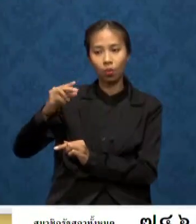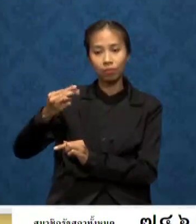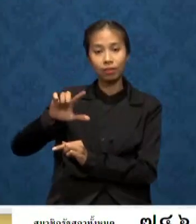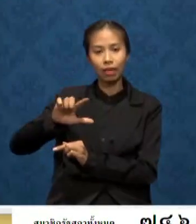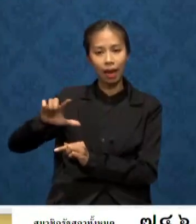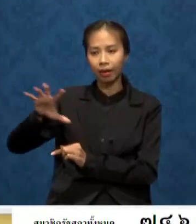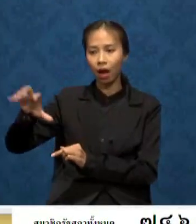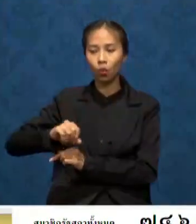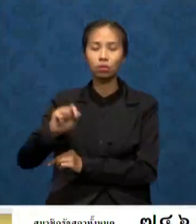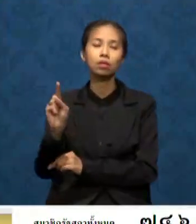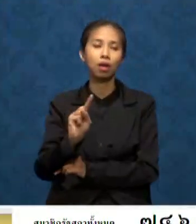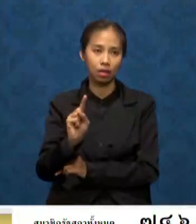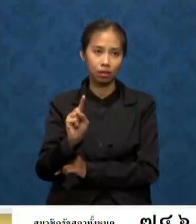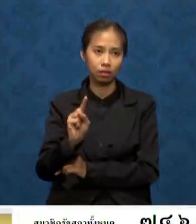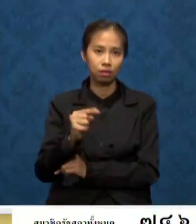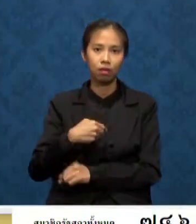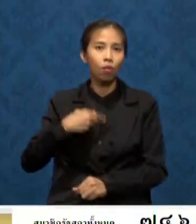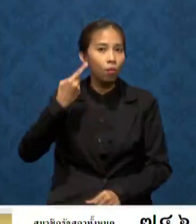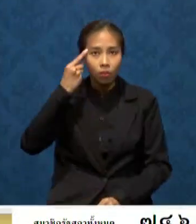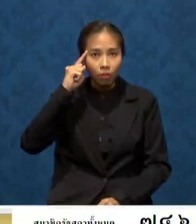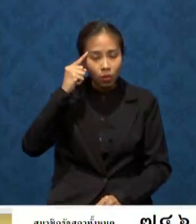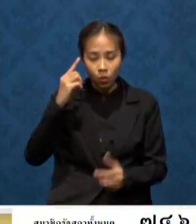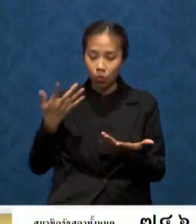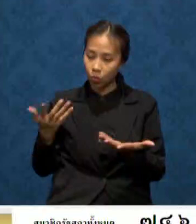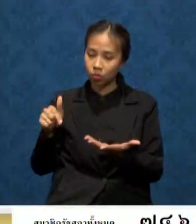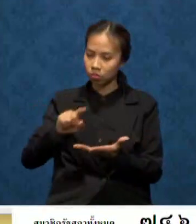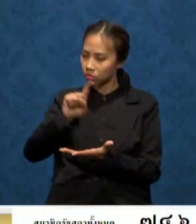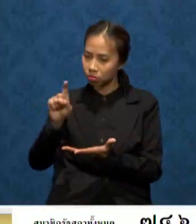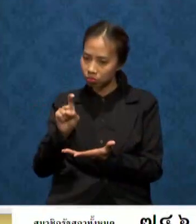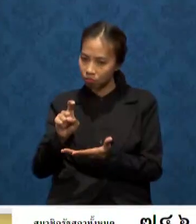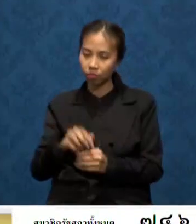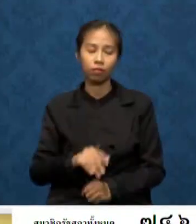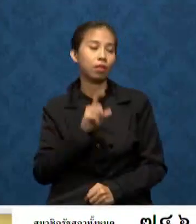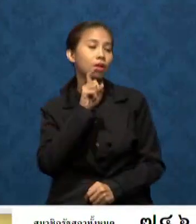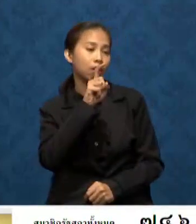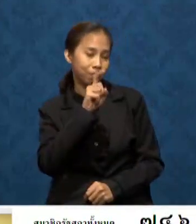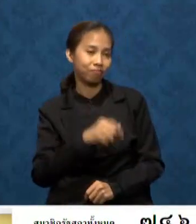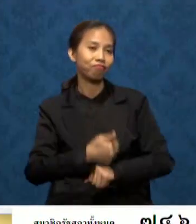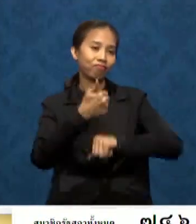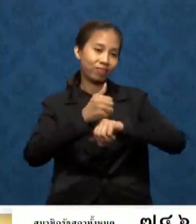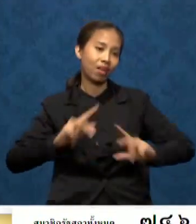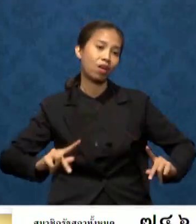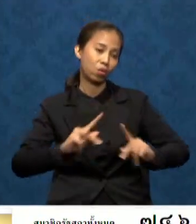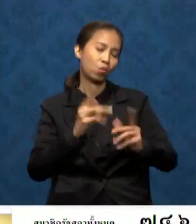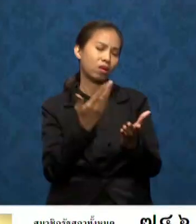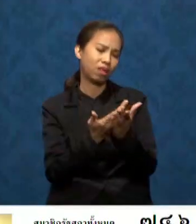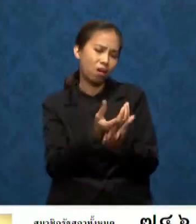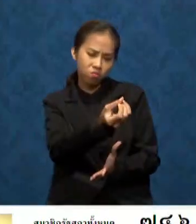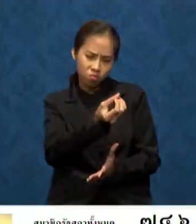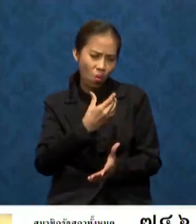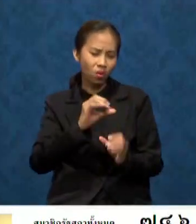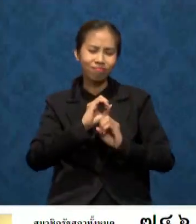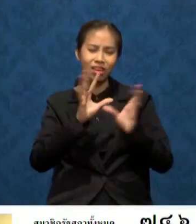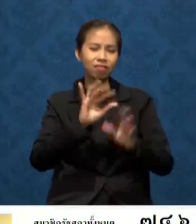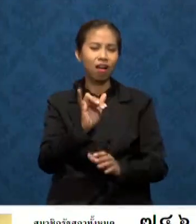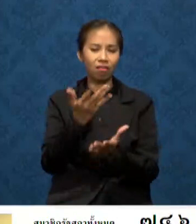มาจากไหนเนี่ยก็ยังไม่รู้นะครับรัฐมนตรีช่วยว่าการกระทรวงกันคลังก็ยังตอบไม่ชัดว่ามาจาก